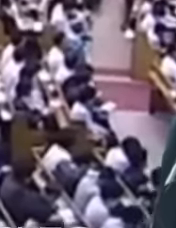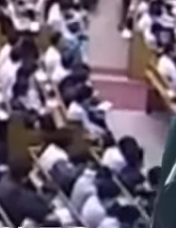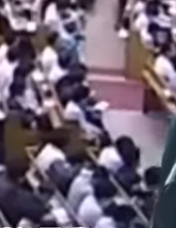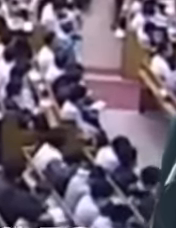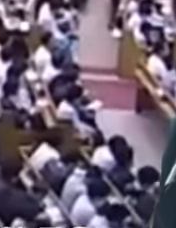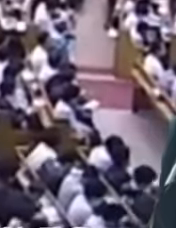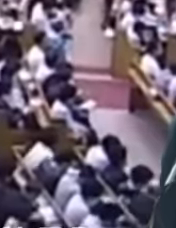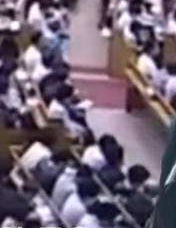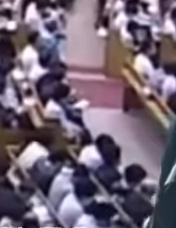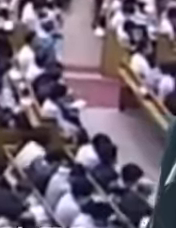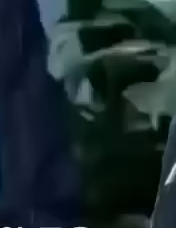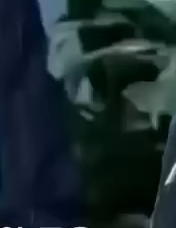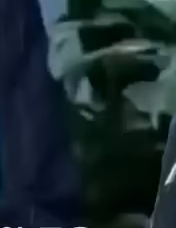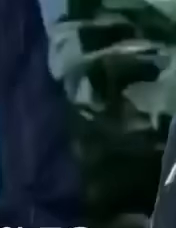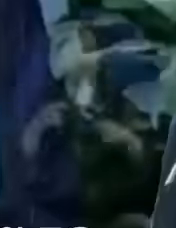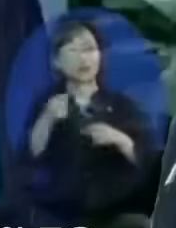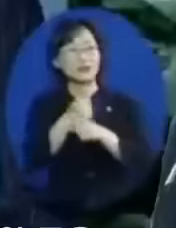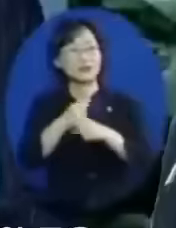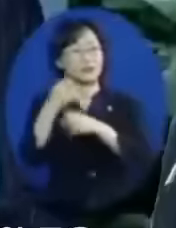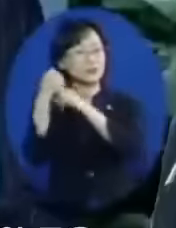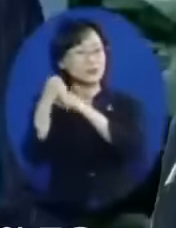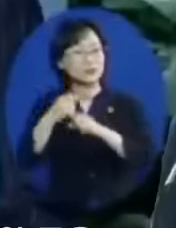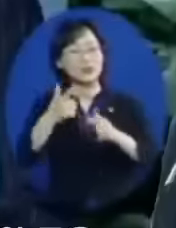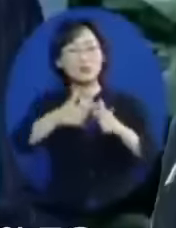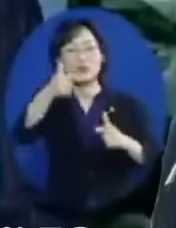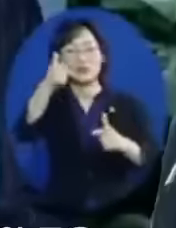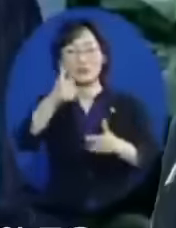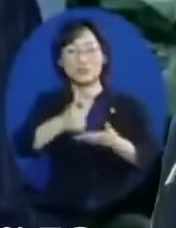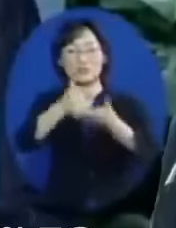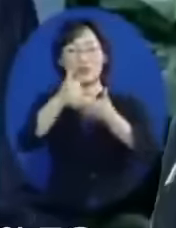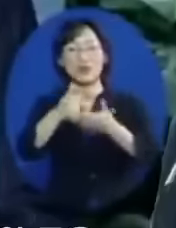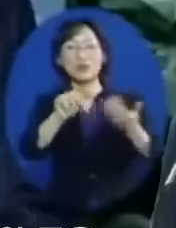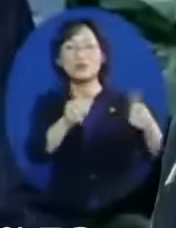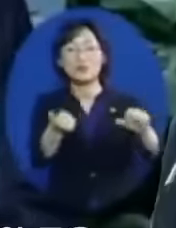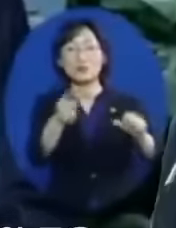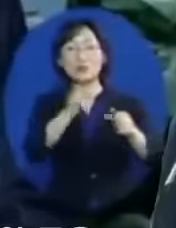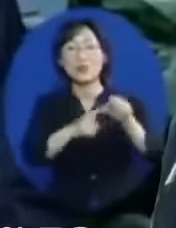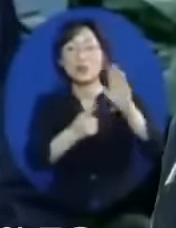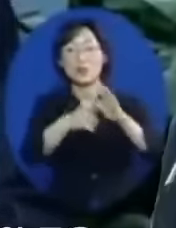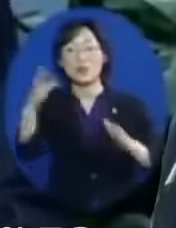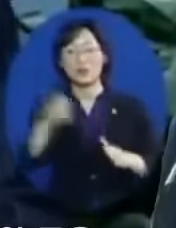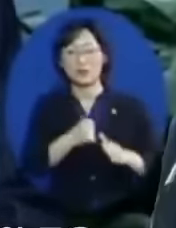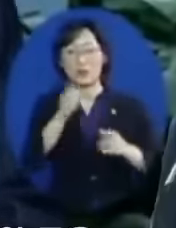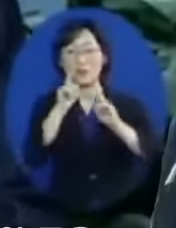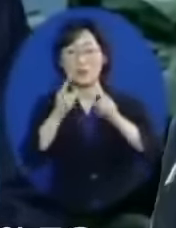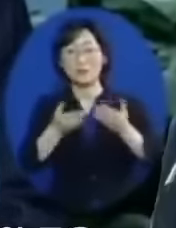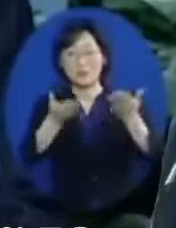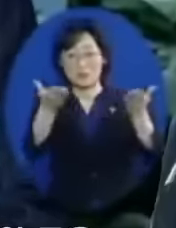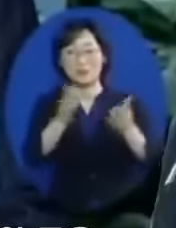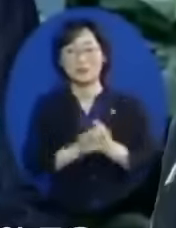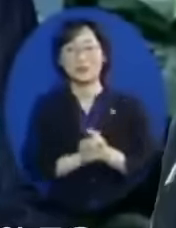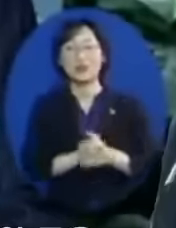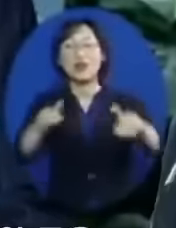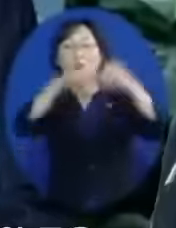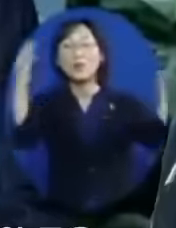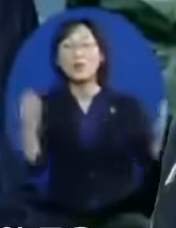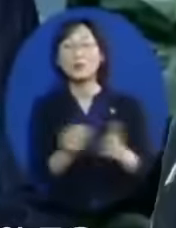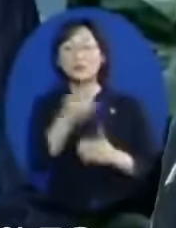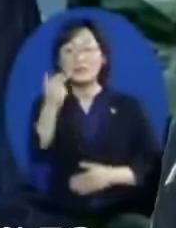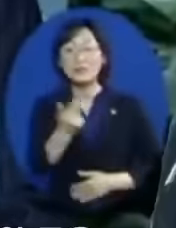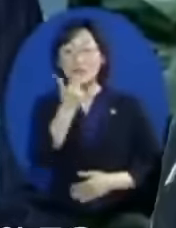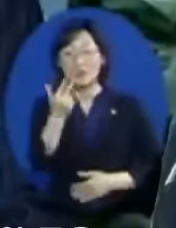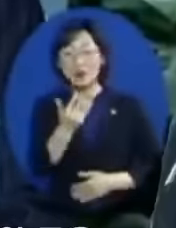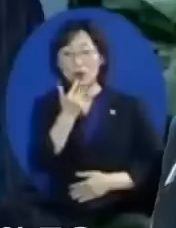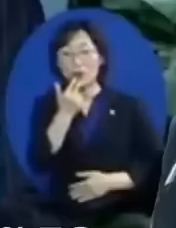우리가 항상 짊어지는 예수님의 죽음이라는 제목으로 말씀을 나누겠습니다. 모든